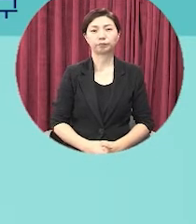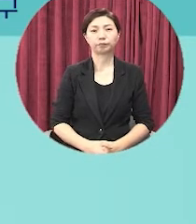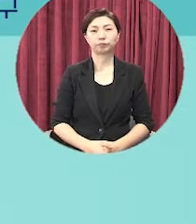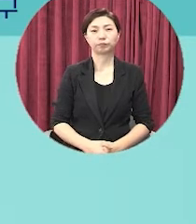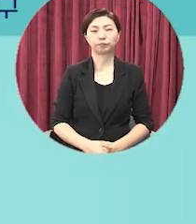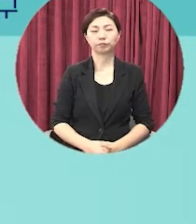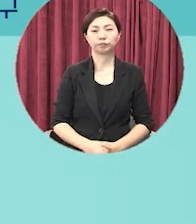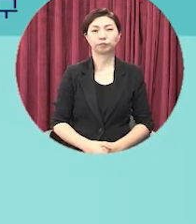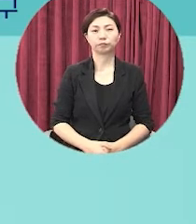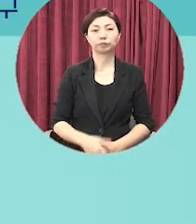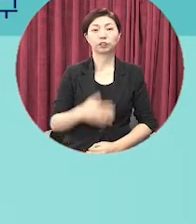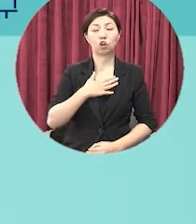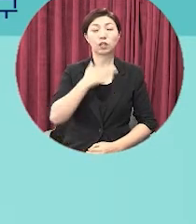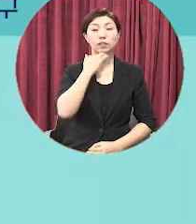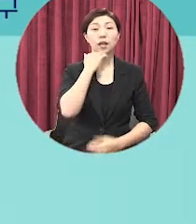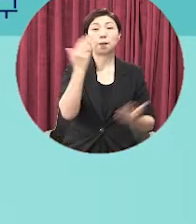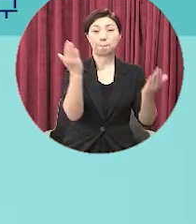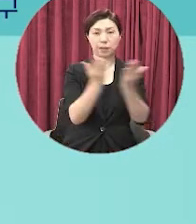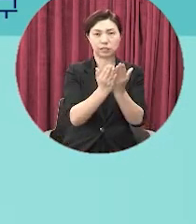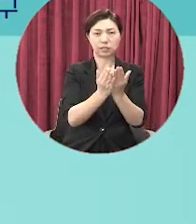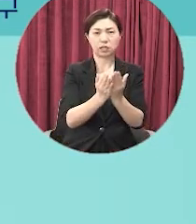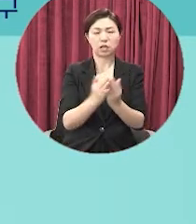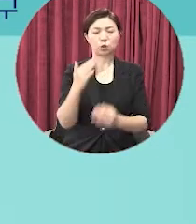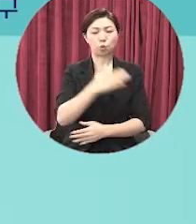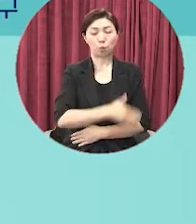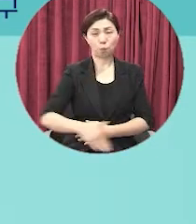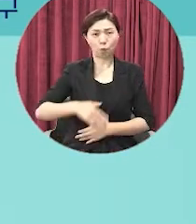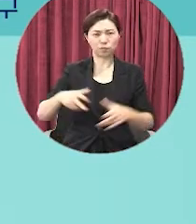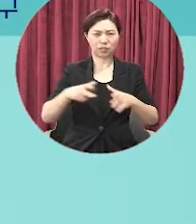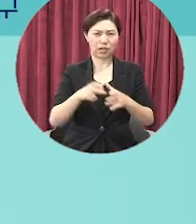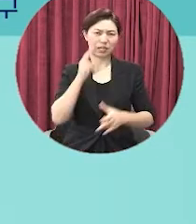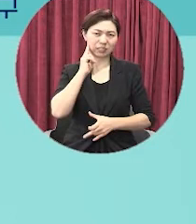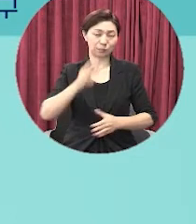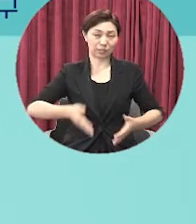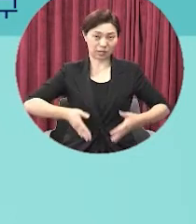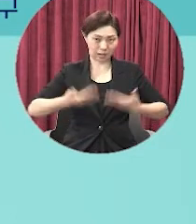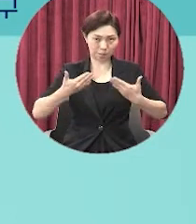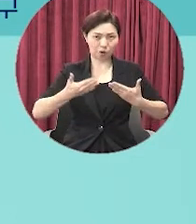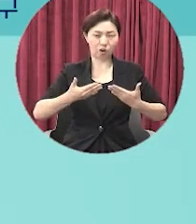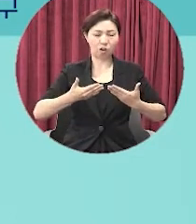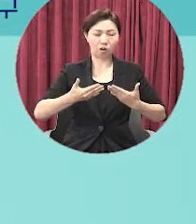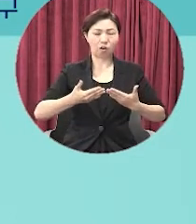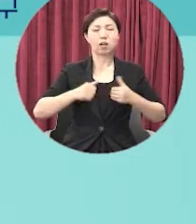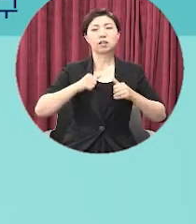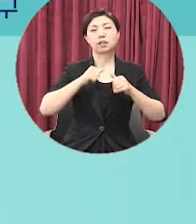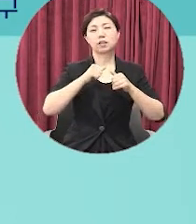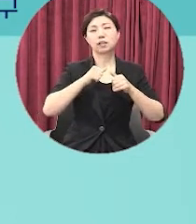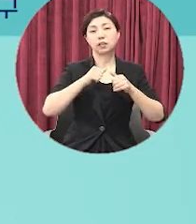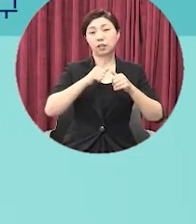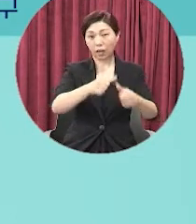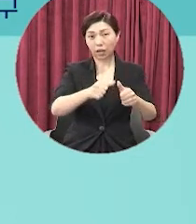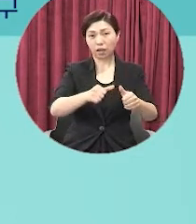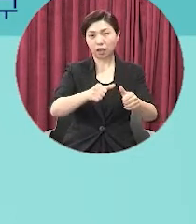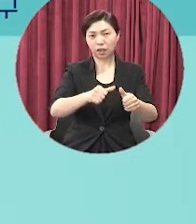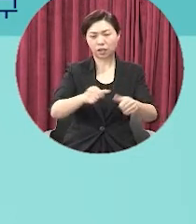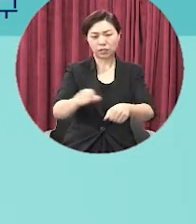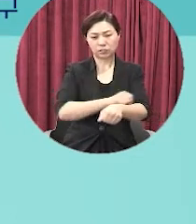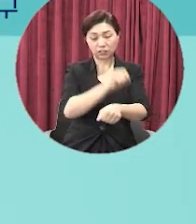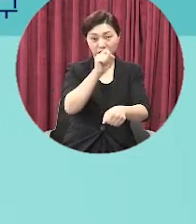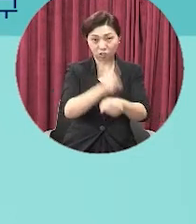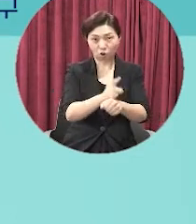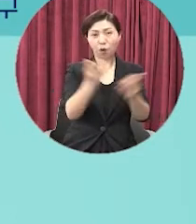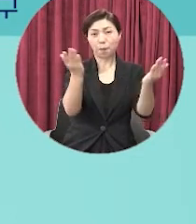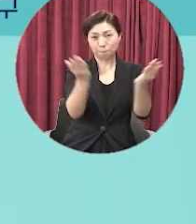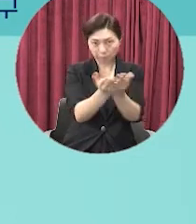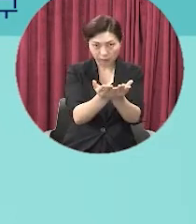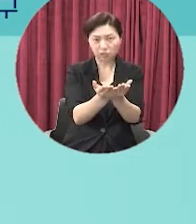뭐 저희 10년 별도 중 증도에 따라서 다양한 어 특징 이 나타날 수가 있는 아이들에게 있어서